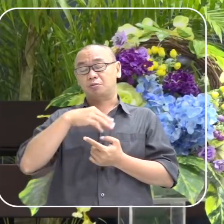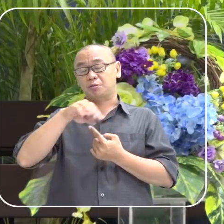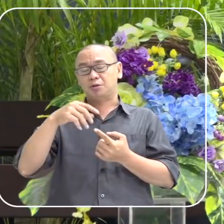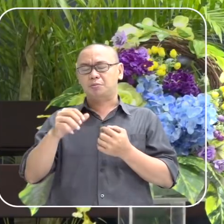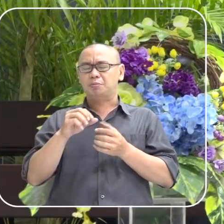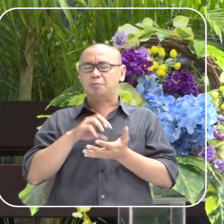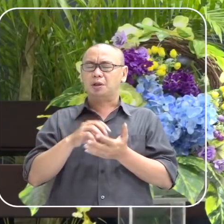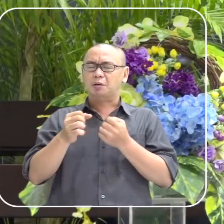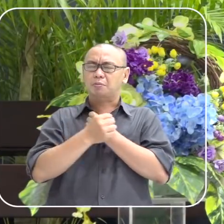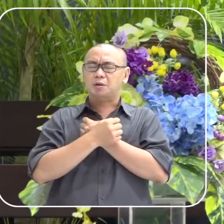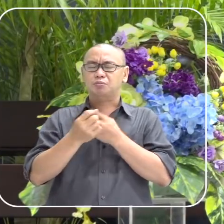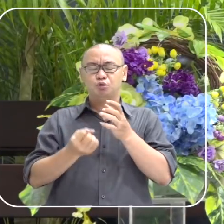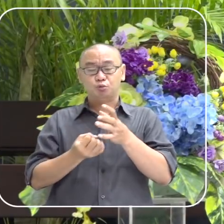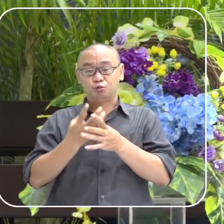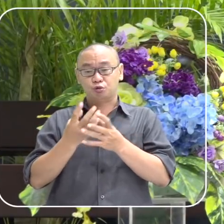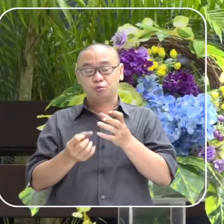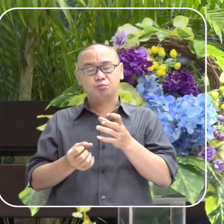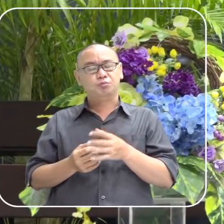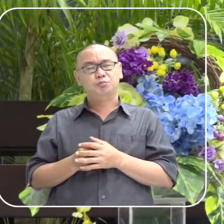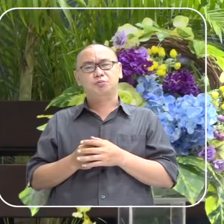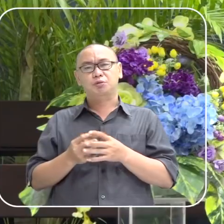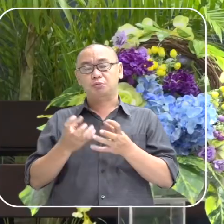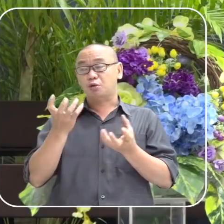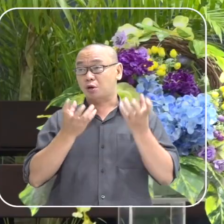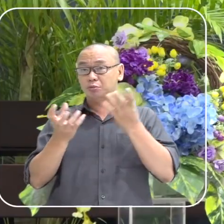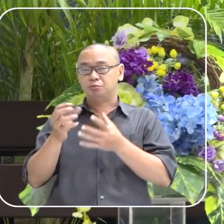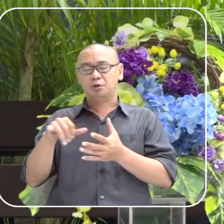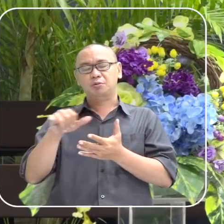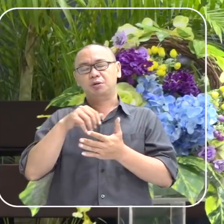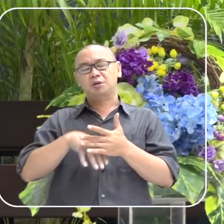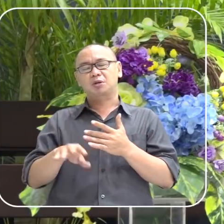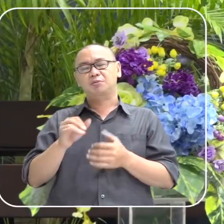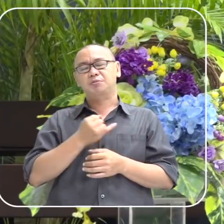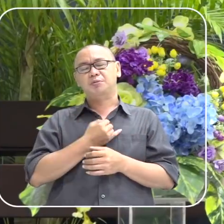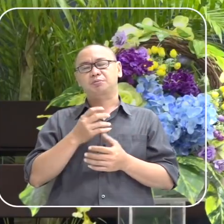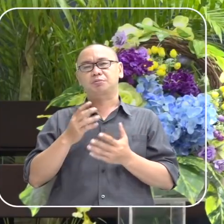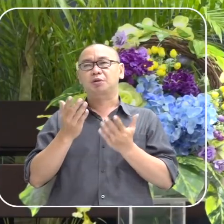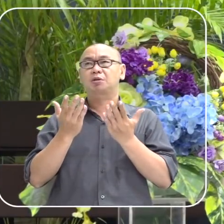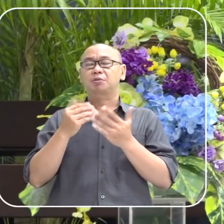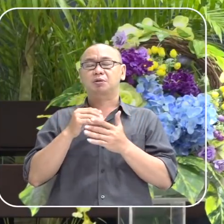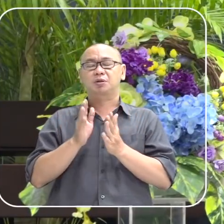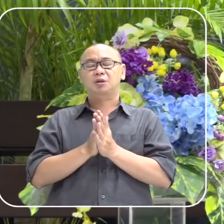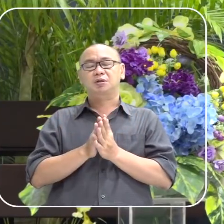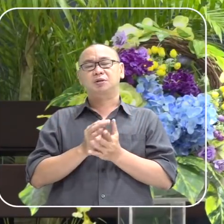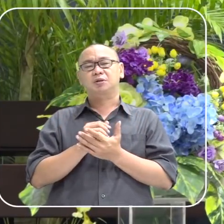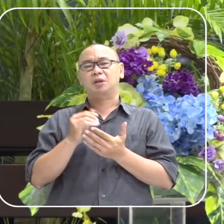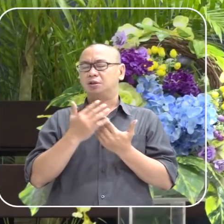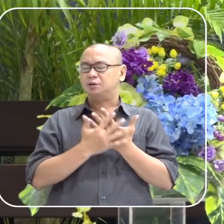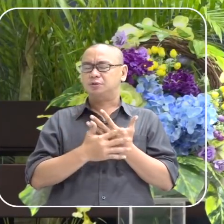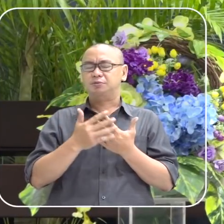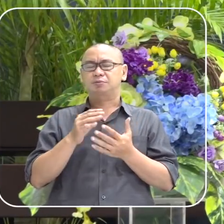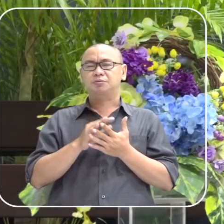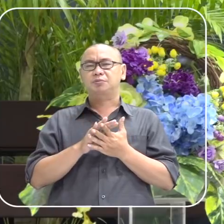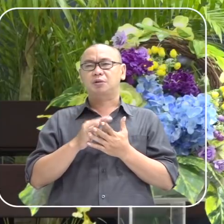saling bertumbuh, berkembang, dan berbuah bersama dalam iman, pengharapan, dan kasih. Baik untuk anggota